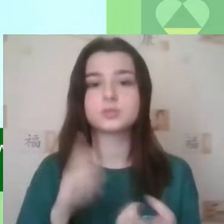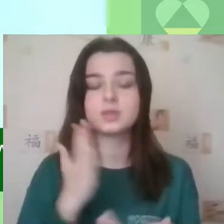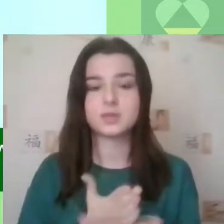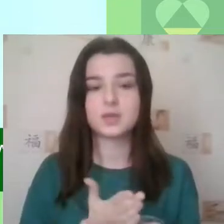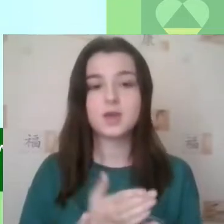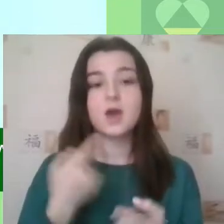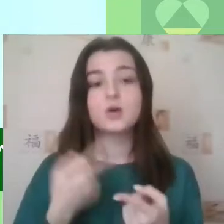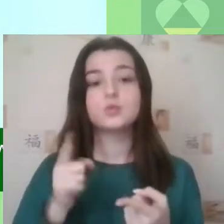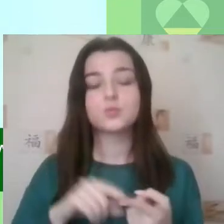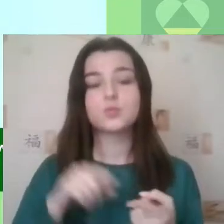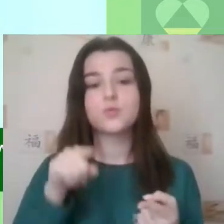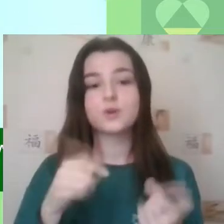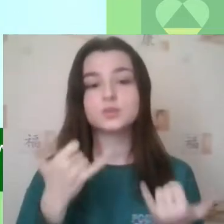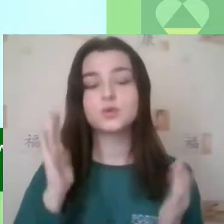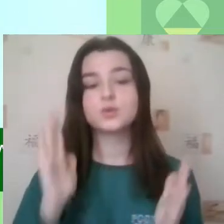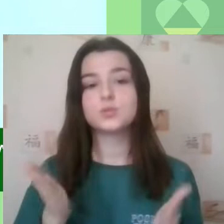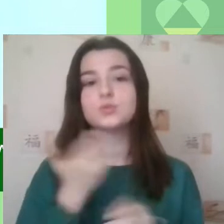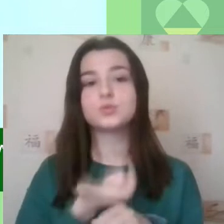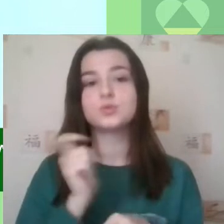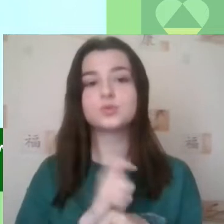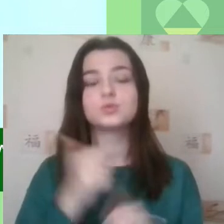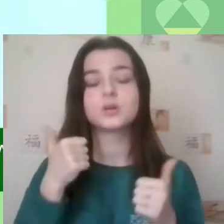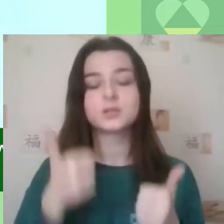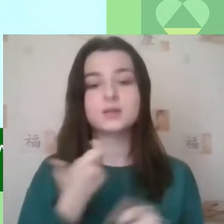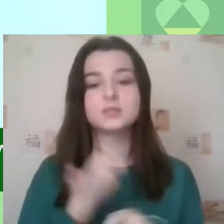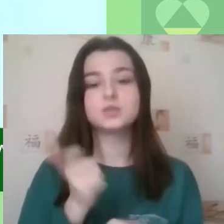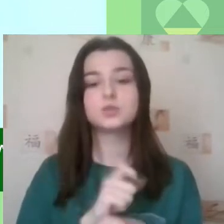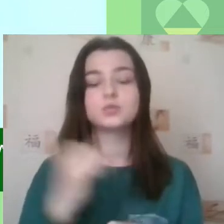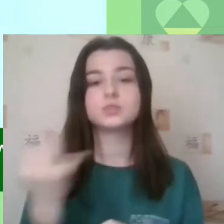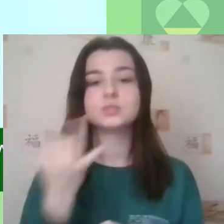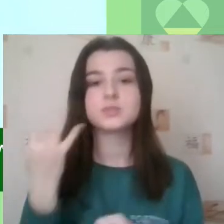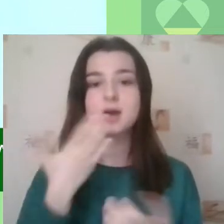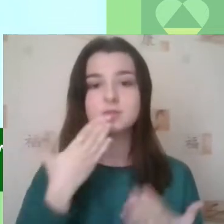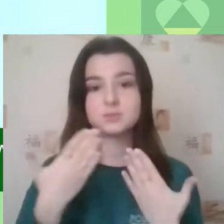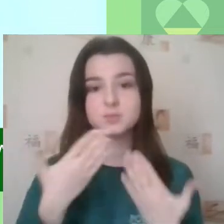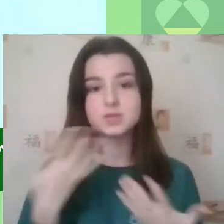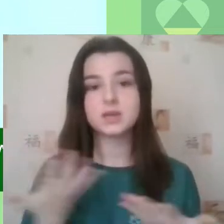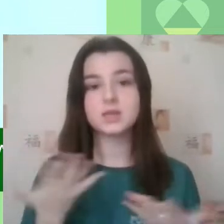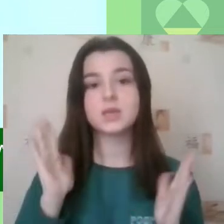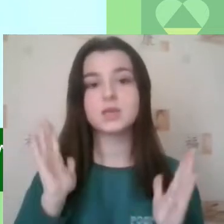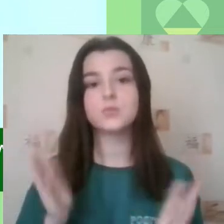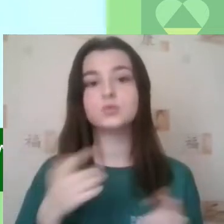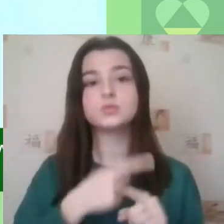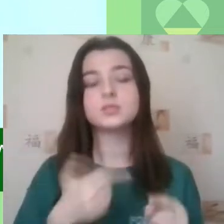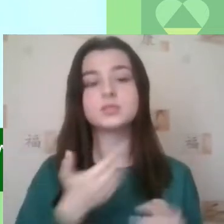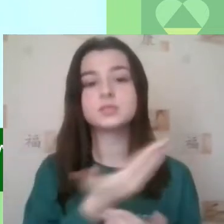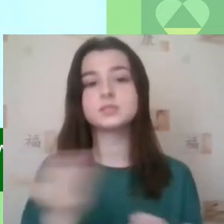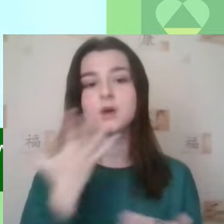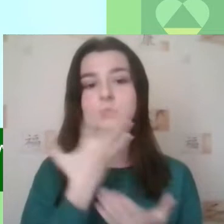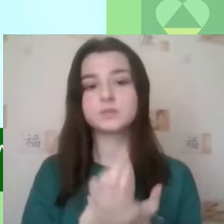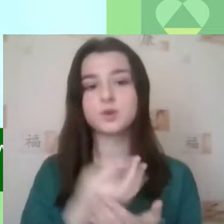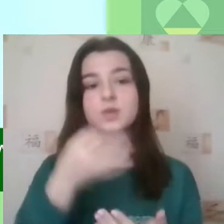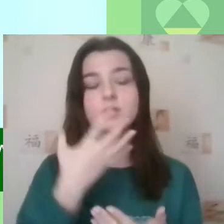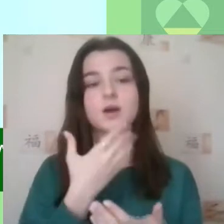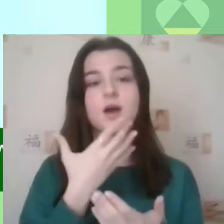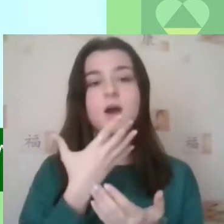сьогодні у вас будуть дуже класні, дуже цікаві спікери, які будуть ділитися з вами своїм